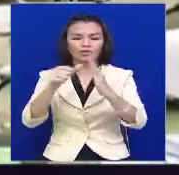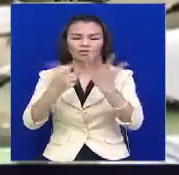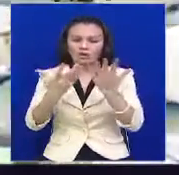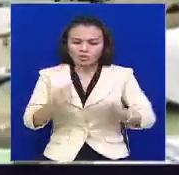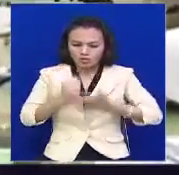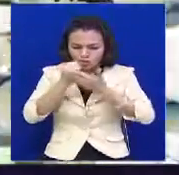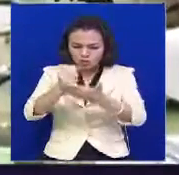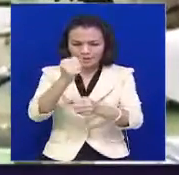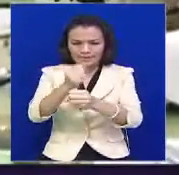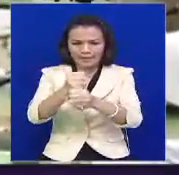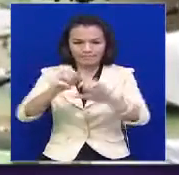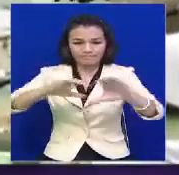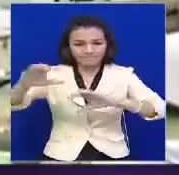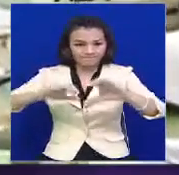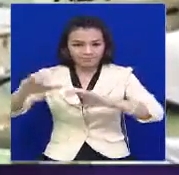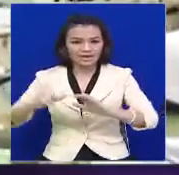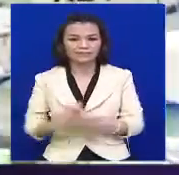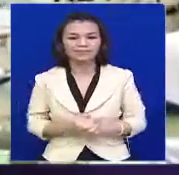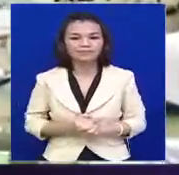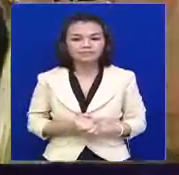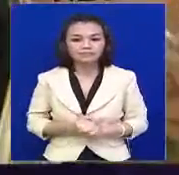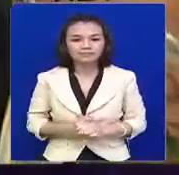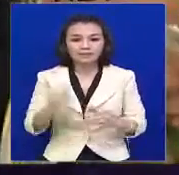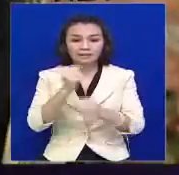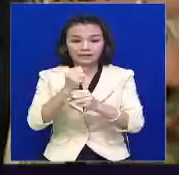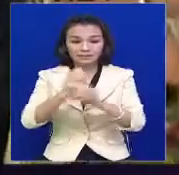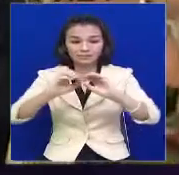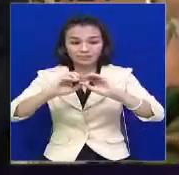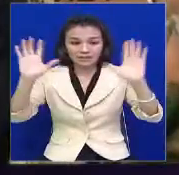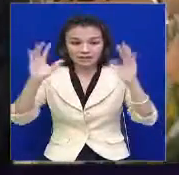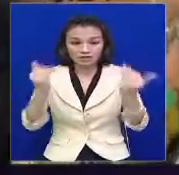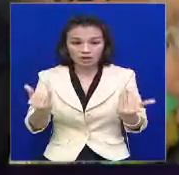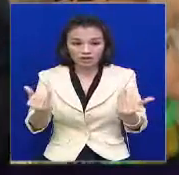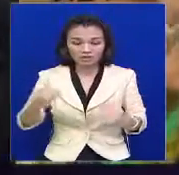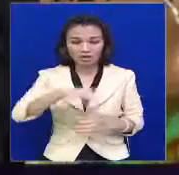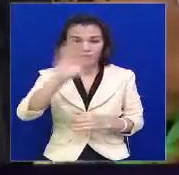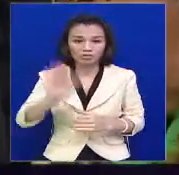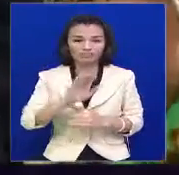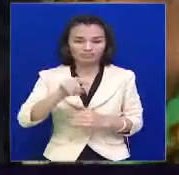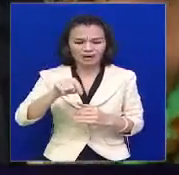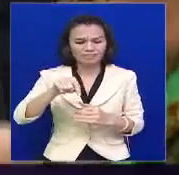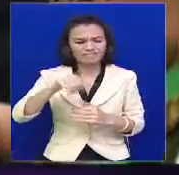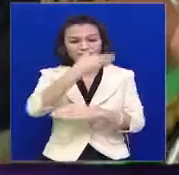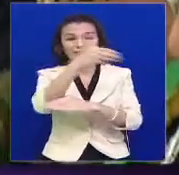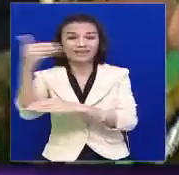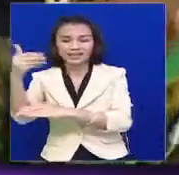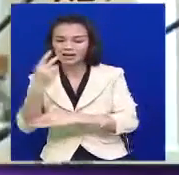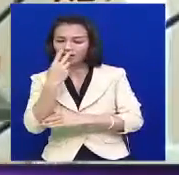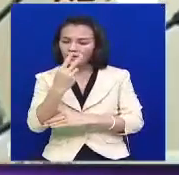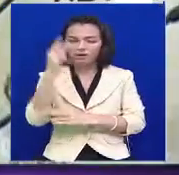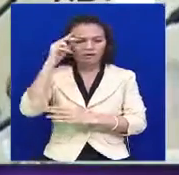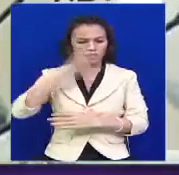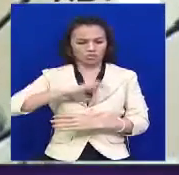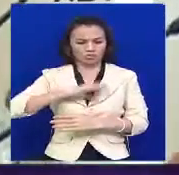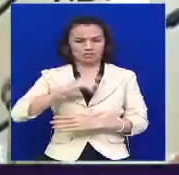ที่ได้รับมอบหมายส่วนภาพลักษณ์ความโปร่งใสของประเทศไทยต่อสายตานานาชาติถือว่าดีขึ้นการเรียกรับสิน